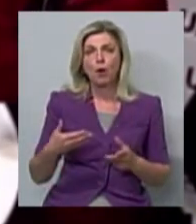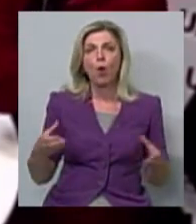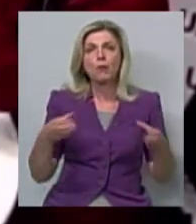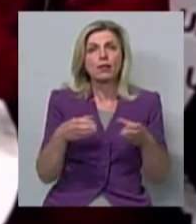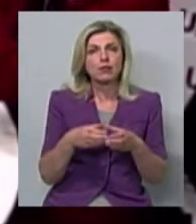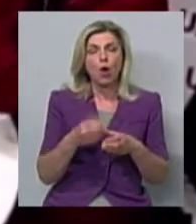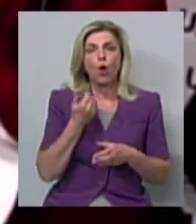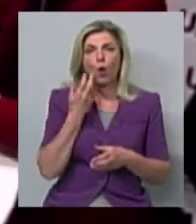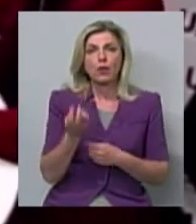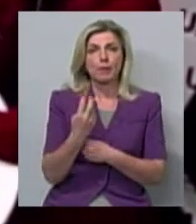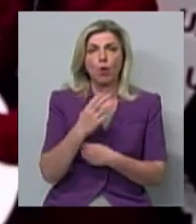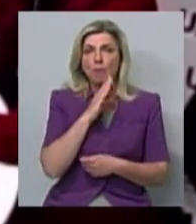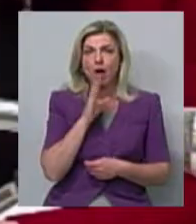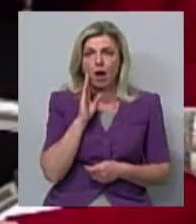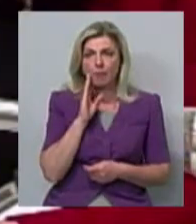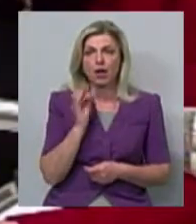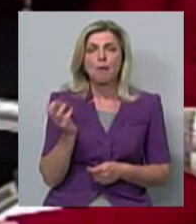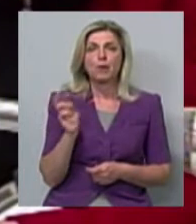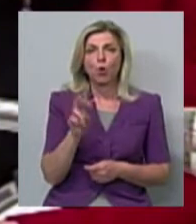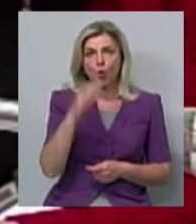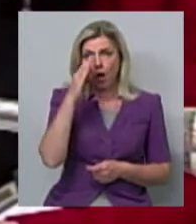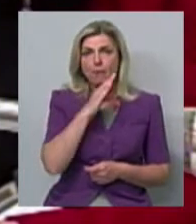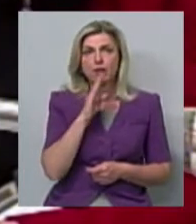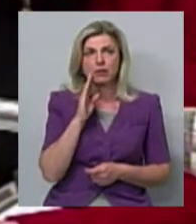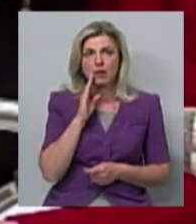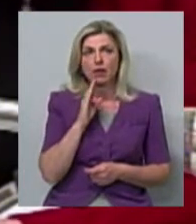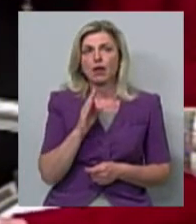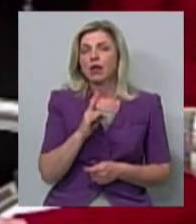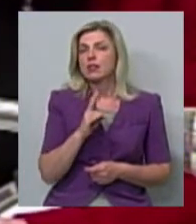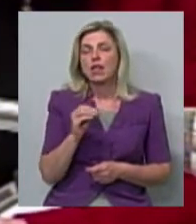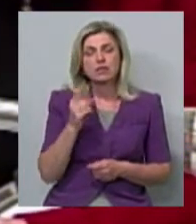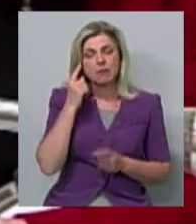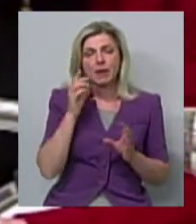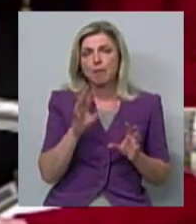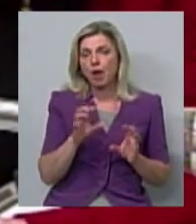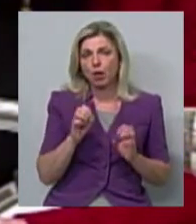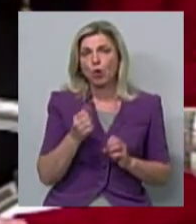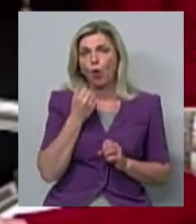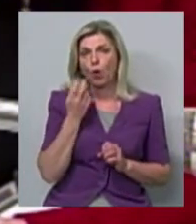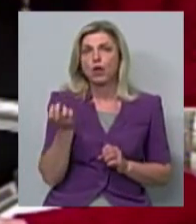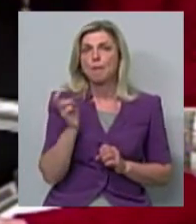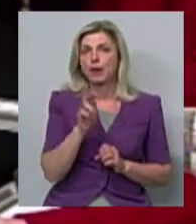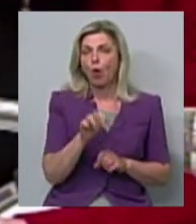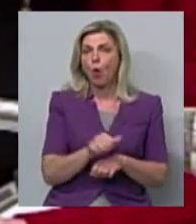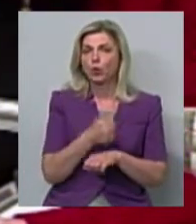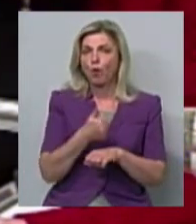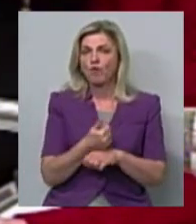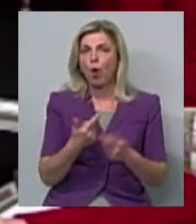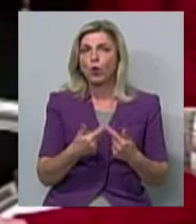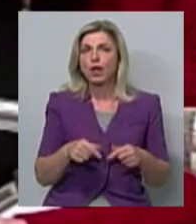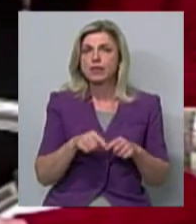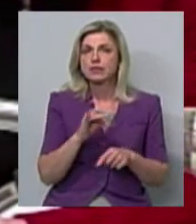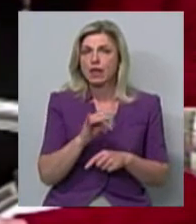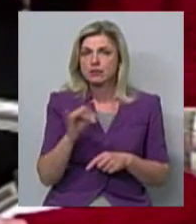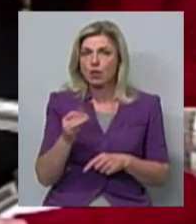коли приходить мама, коли приходять батьки, її не сприймають. Її да. А коли вже прийде там голова організації, коли